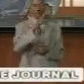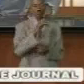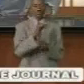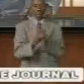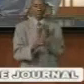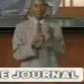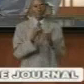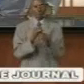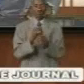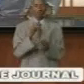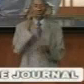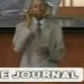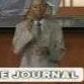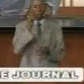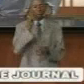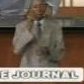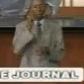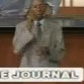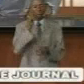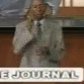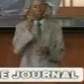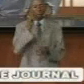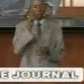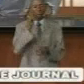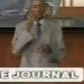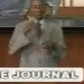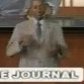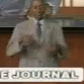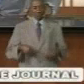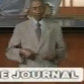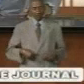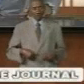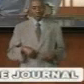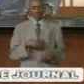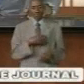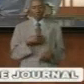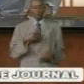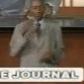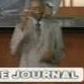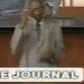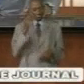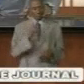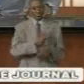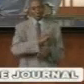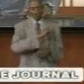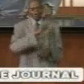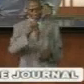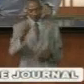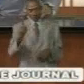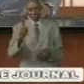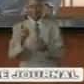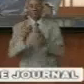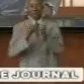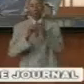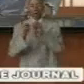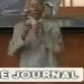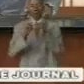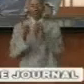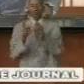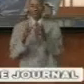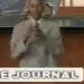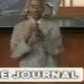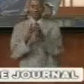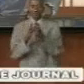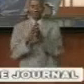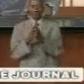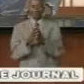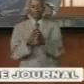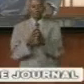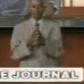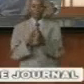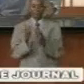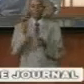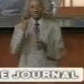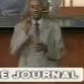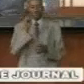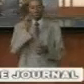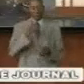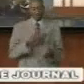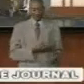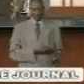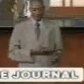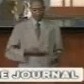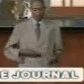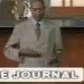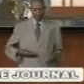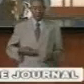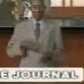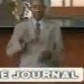du Genre, de la Famille et de l'Enfant est allée sensibiliser les jeunes filles du lycée Kabambar. Cette même